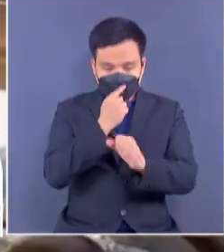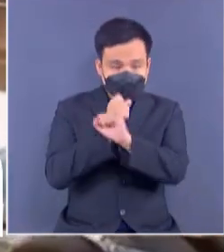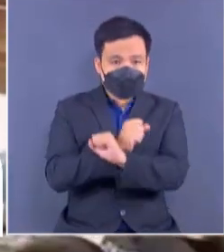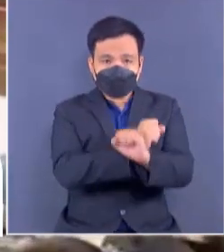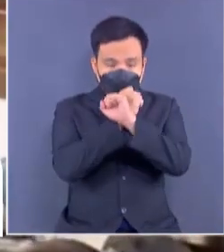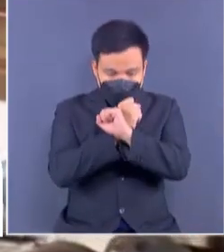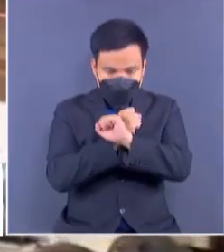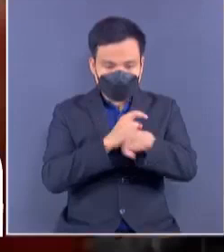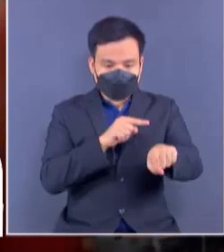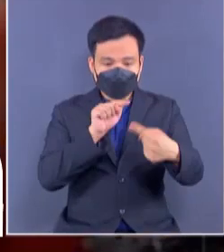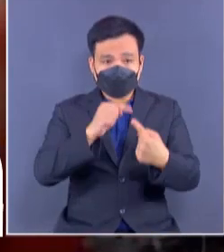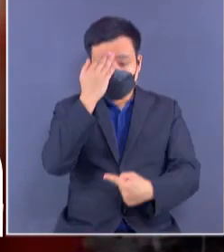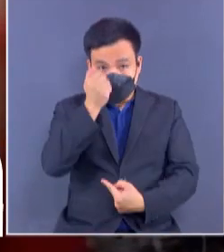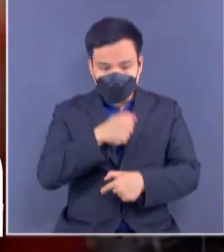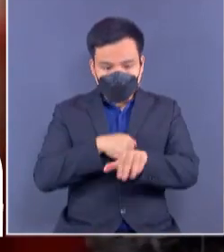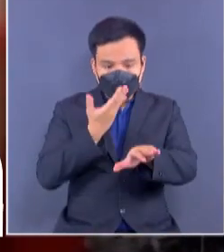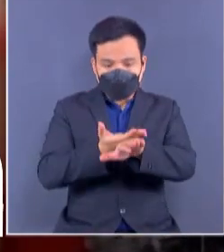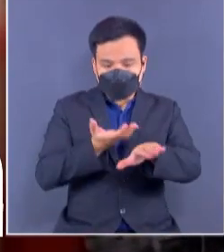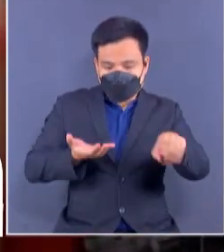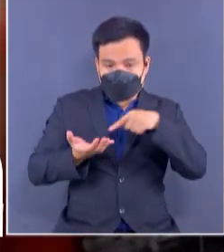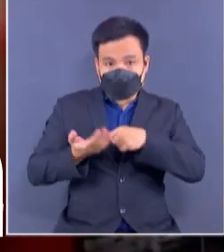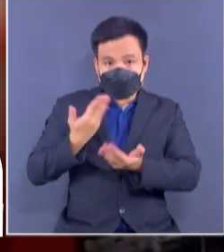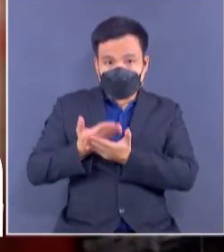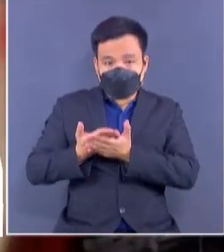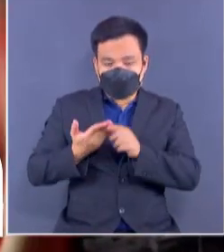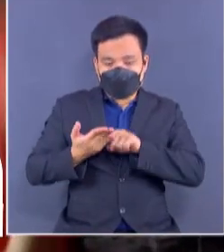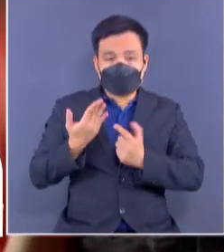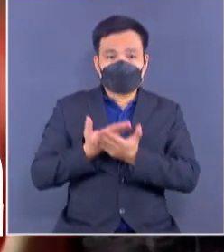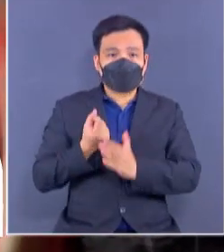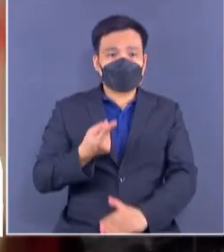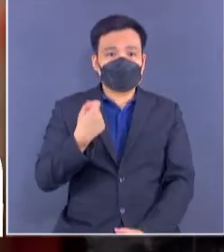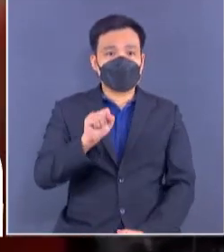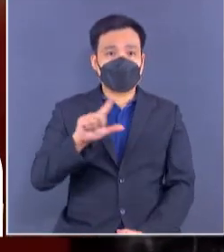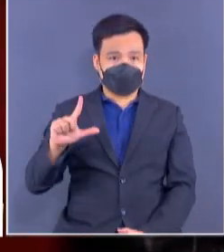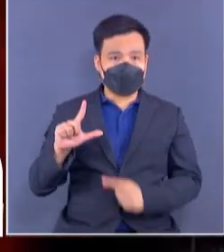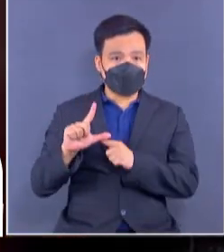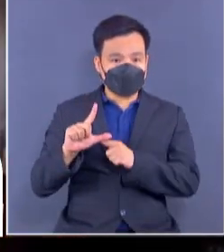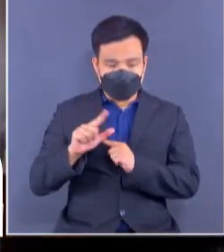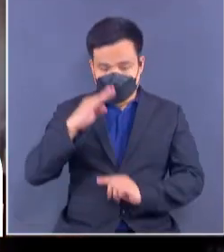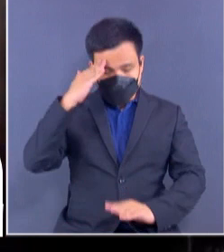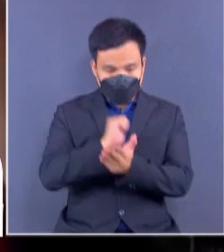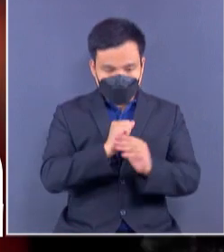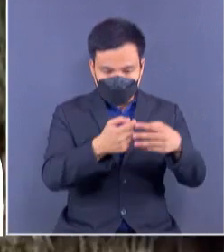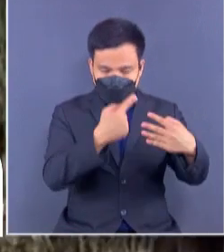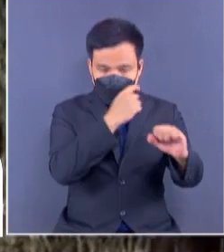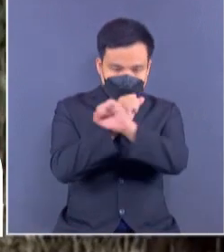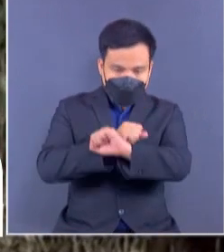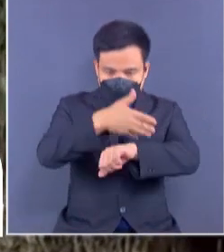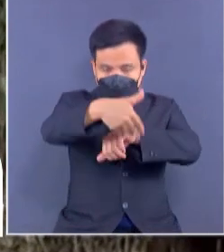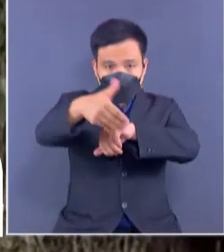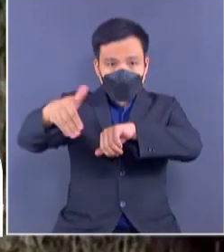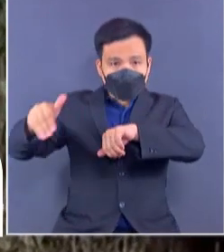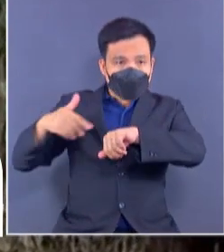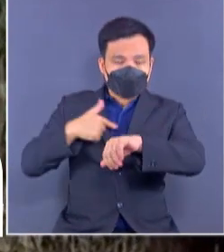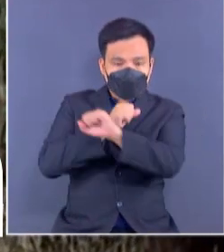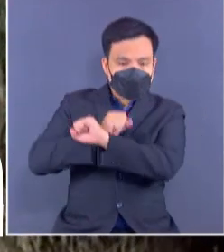องจากตู้ทึบนิรภัยที่ขนเงินเนี่ยมีเงินสดกว่า10ล้านบาทอยู่ในนั้นครับหลังจากตรวจสอบในที่เกิดเหตุเรียบร้อยนะครับ